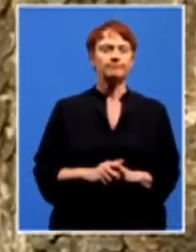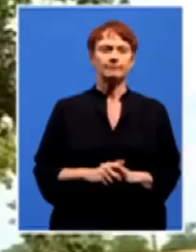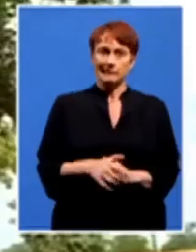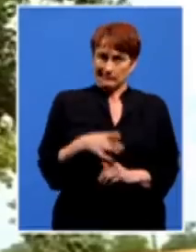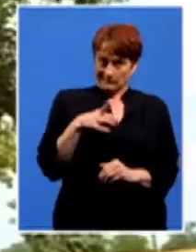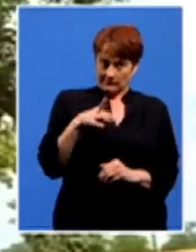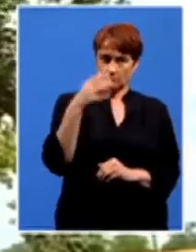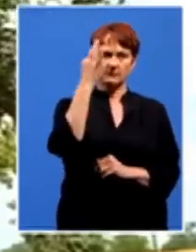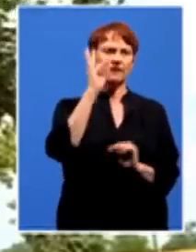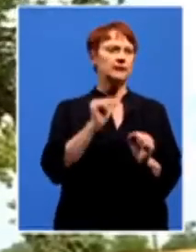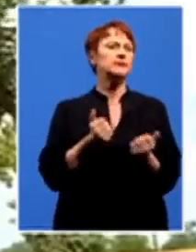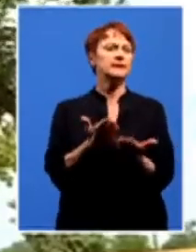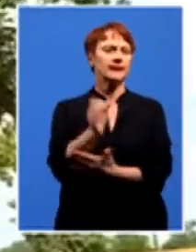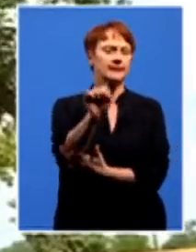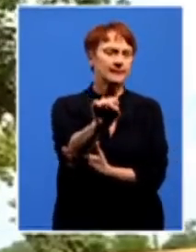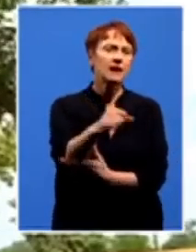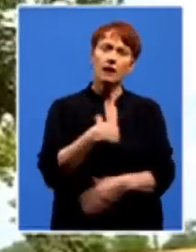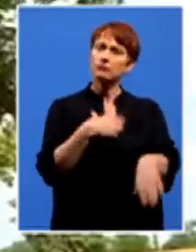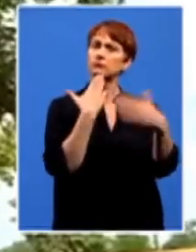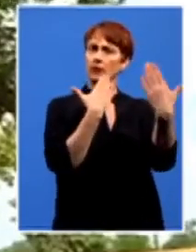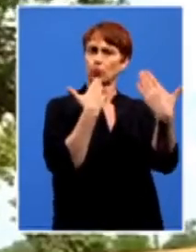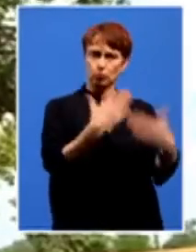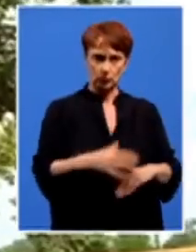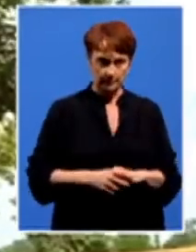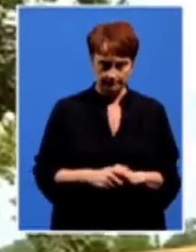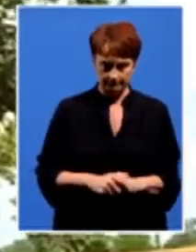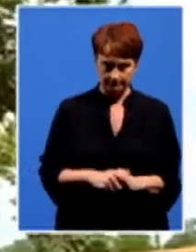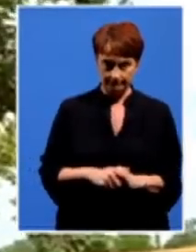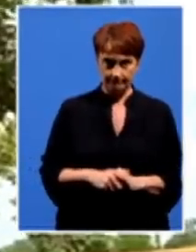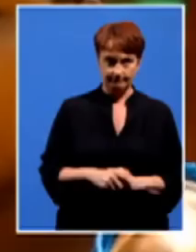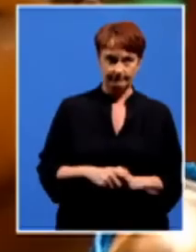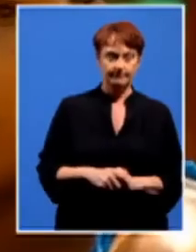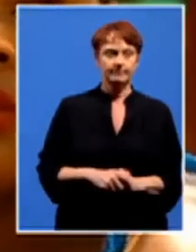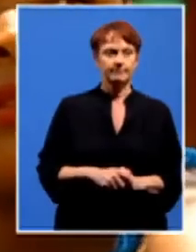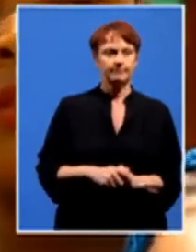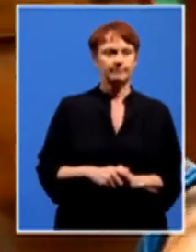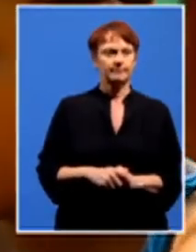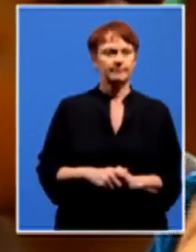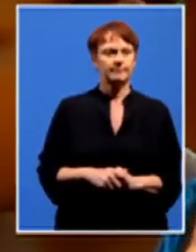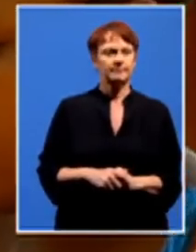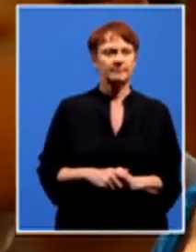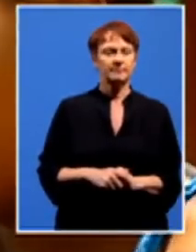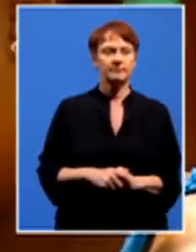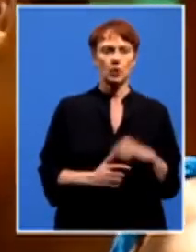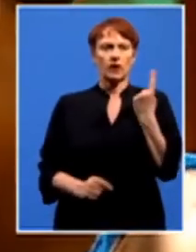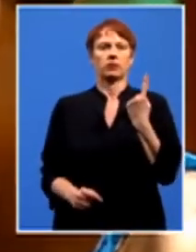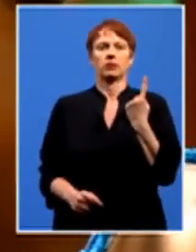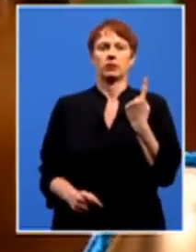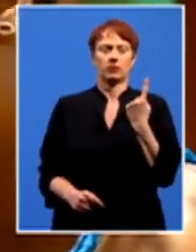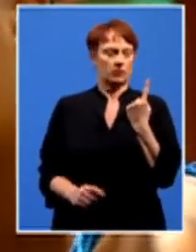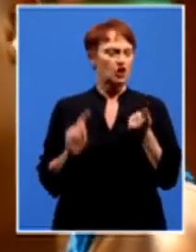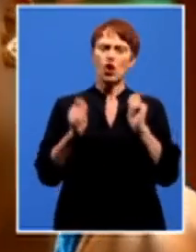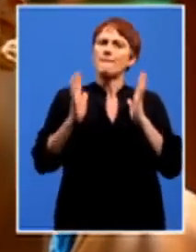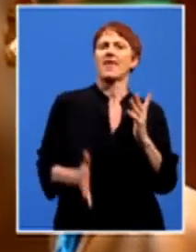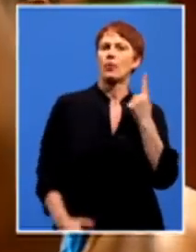mabazi a vo famba kahle vana va hina va ha cacacaciwi lomu tindleleni hi laha hi wu khensaku kona ku